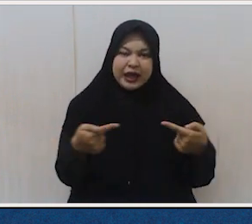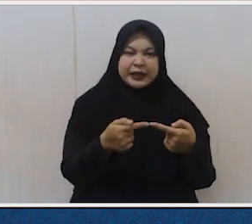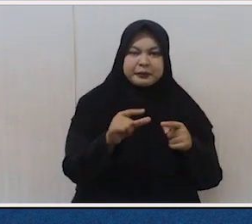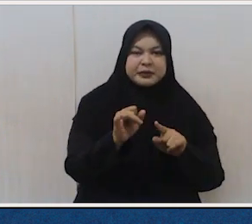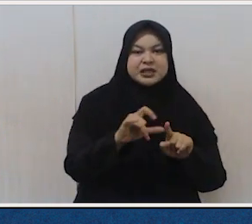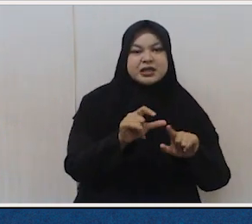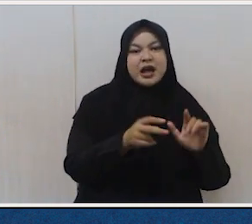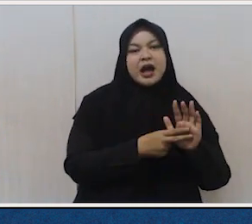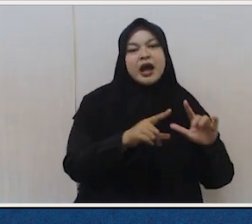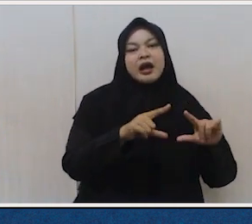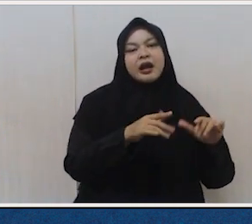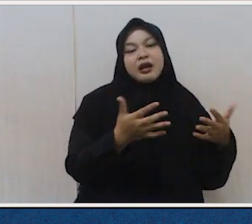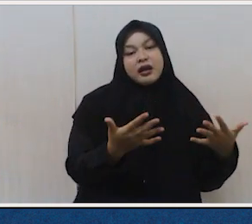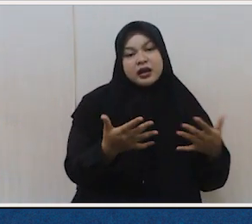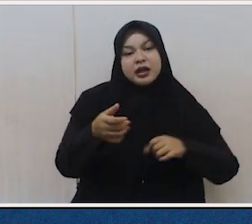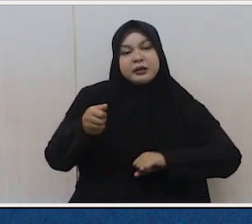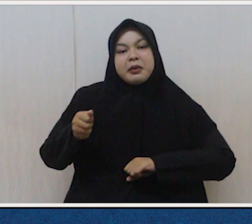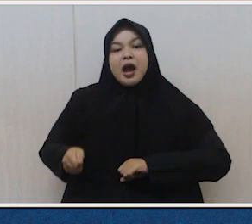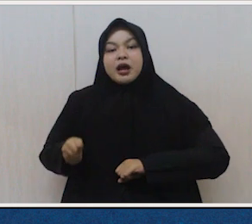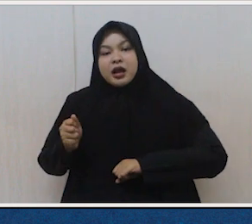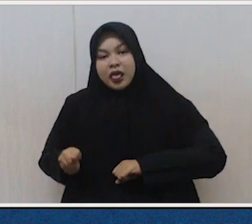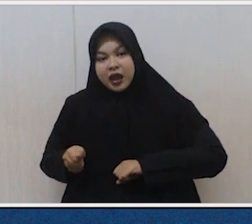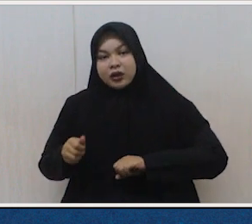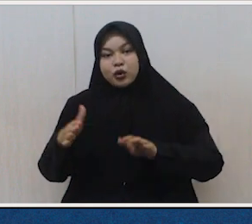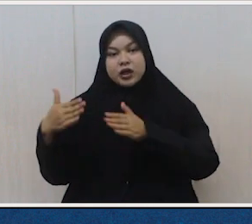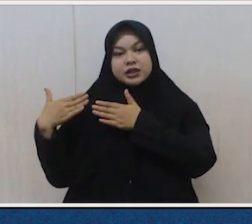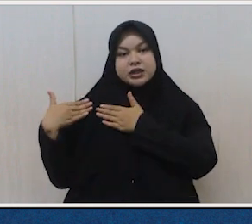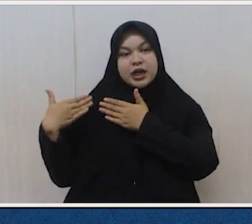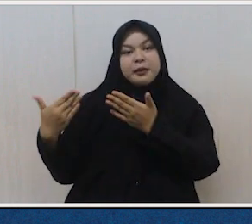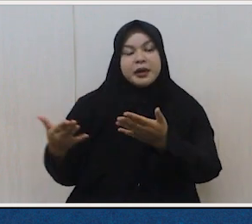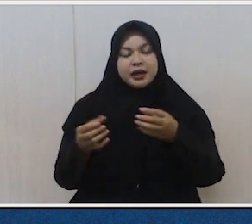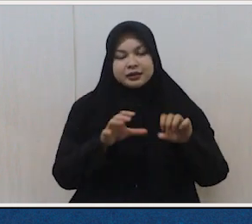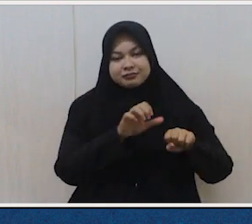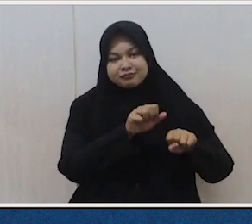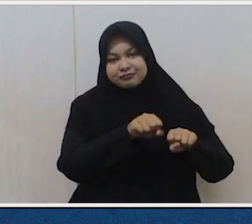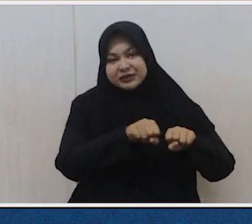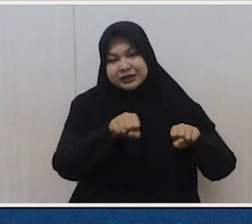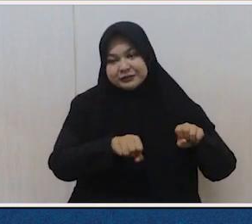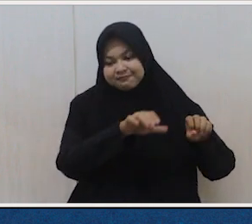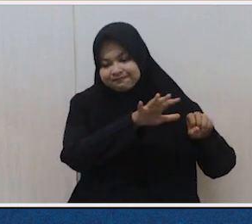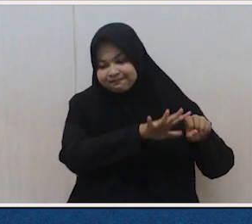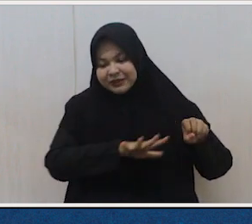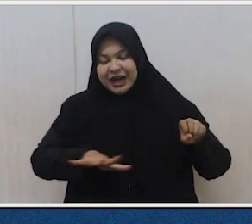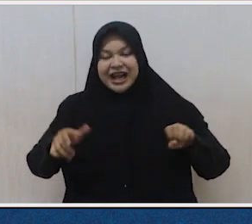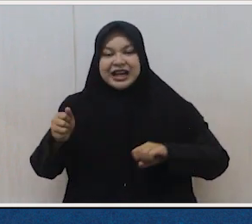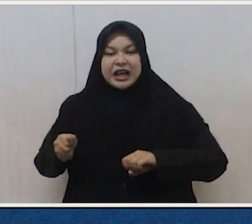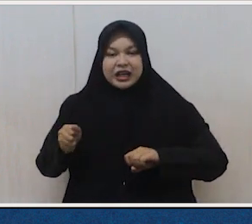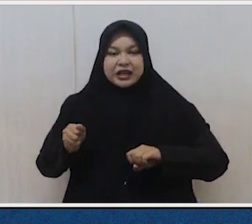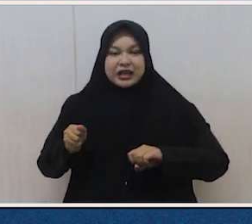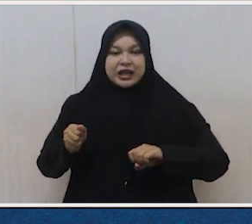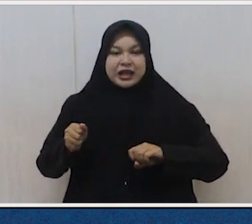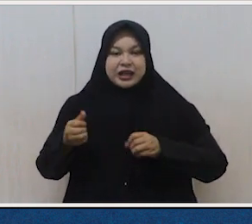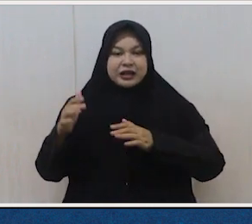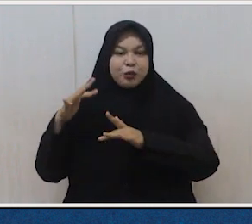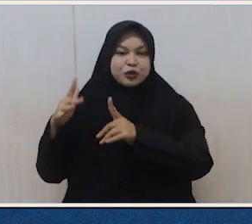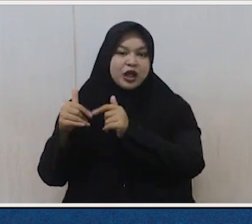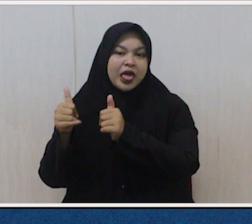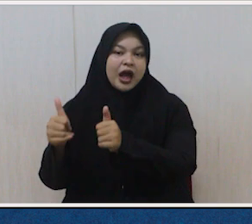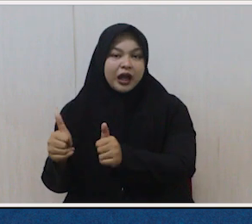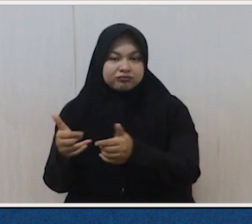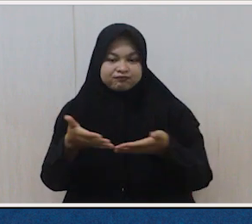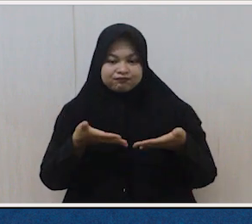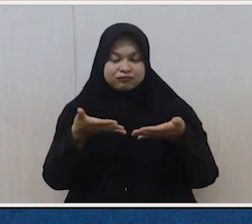pidana yaitu di peradilan gitu jadi ketika jaminan peradilan menyediakan akomodasi yang layak itu sudah mencakup perdata padahal